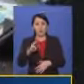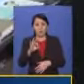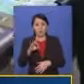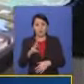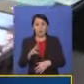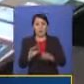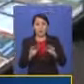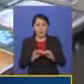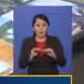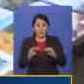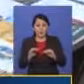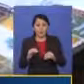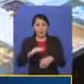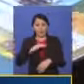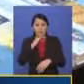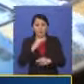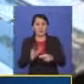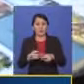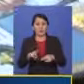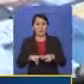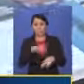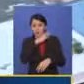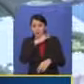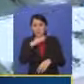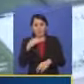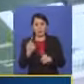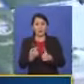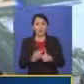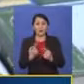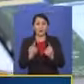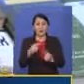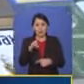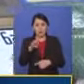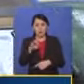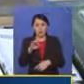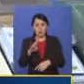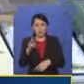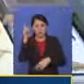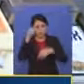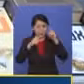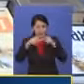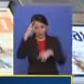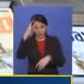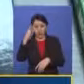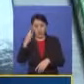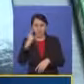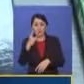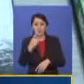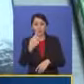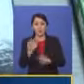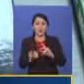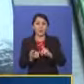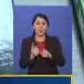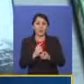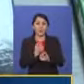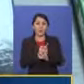бар. Бүлдіршіндерде назардан тыс қалмаған көптеген ертегі авторы атақты Ганс Андерсонның шығармаларының қазақ тіліне аударылған нұсқасы да